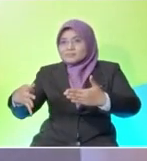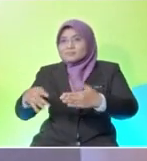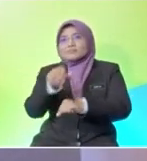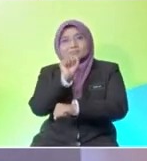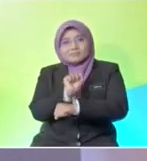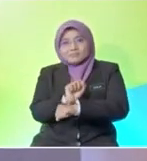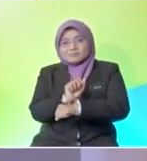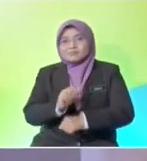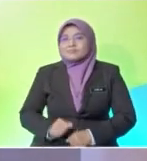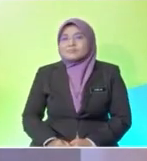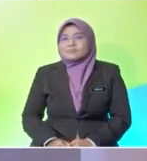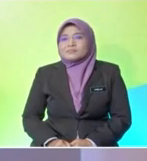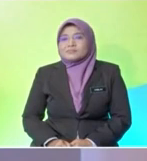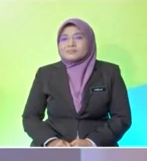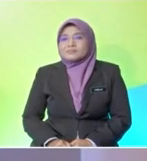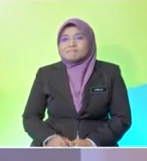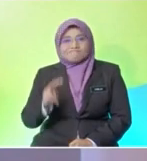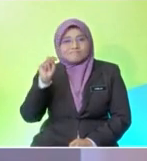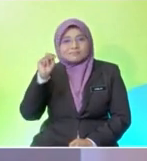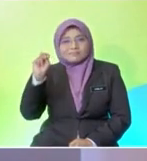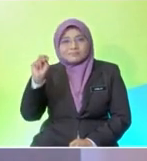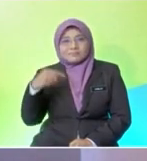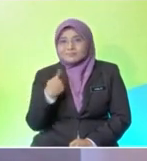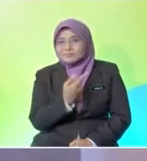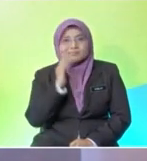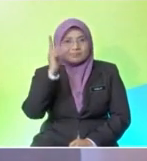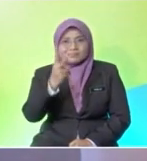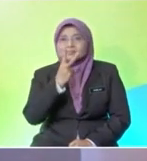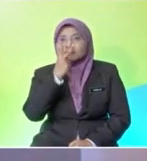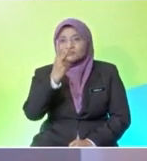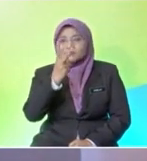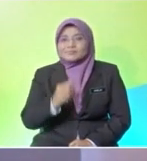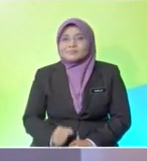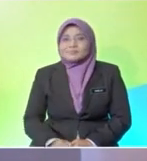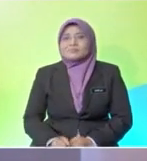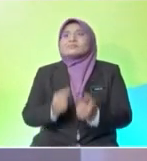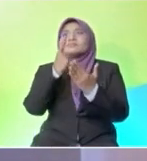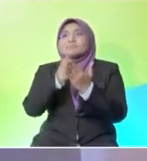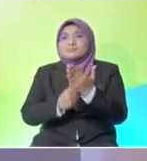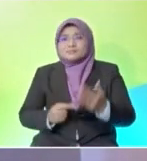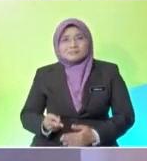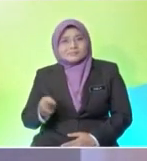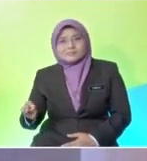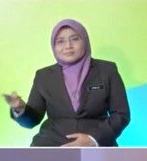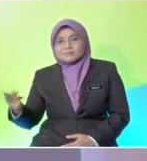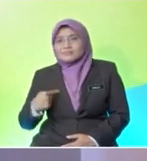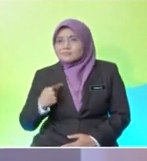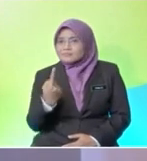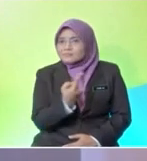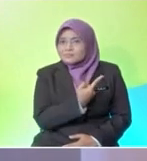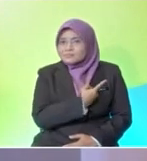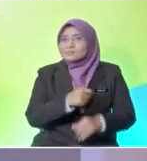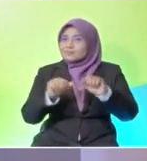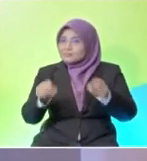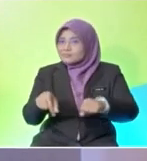adalah Karan sedikit berkenaan dengan Project Hanif jadi kita tengok apa bahan-bahan berkemungkinan yang akan Hanif Bunda